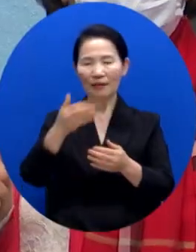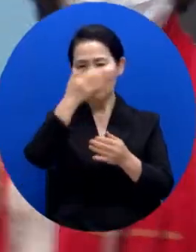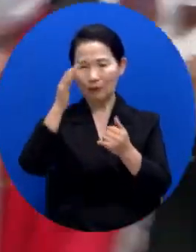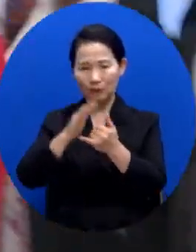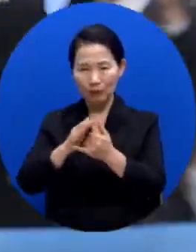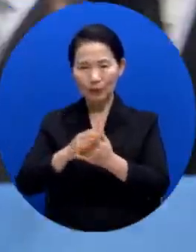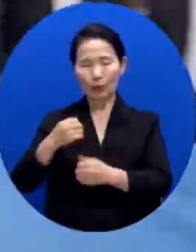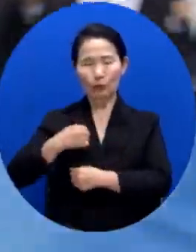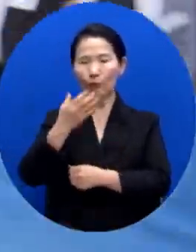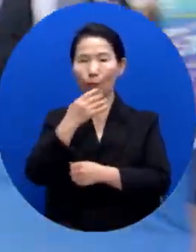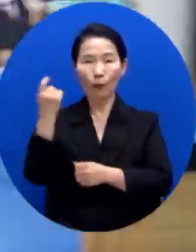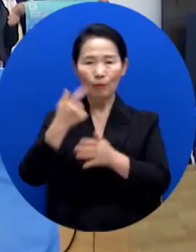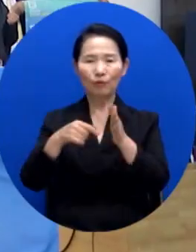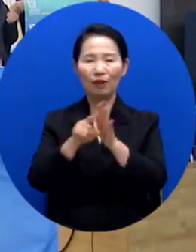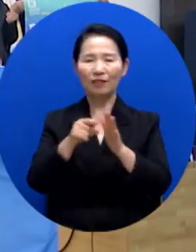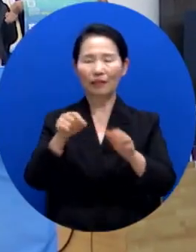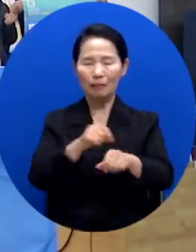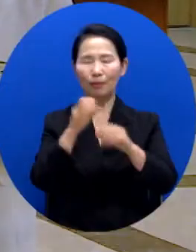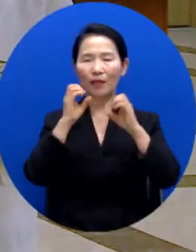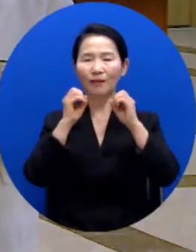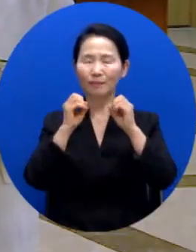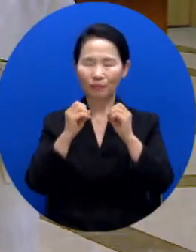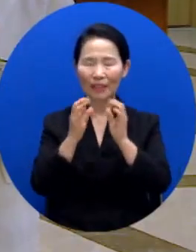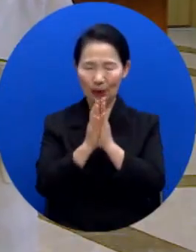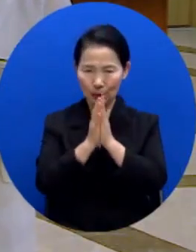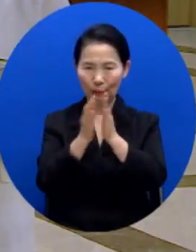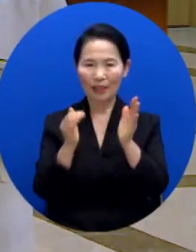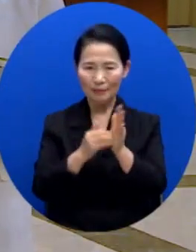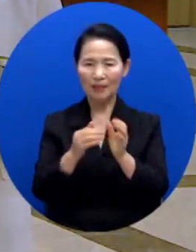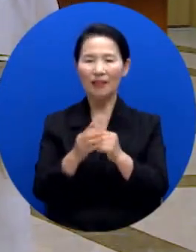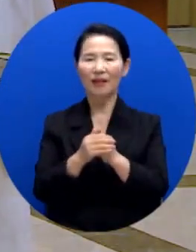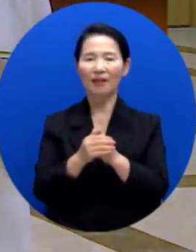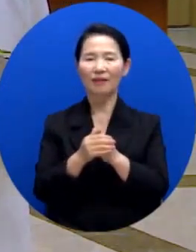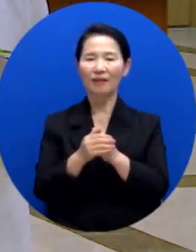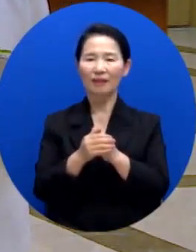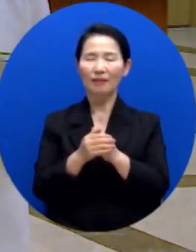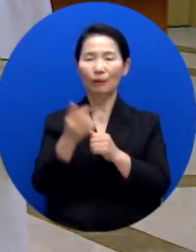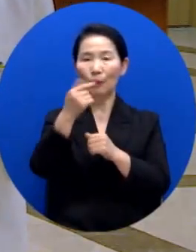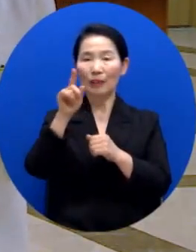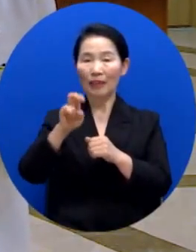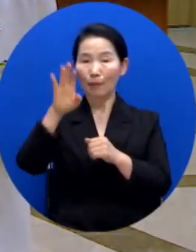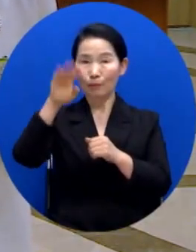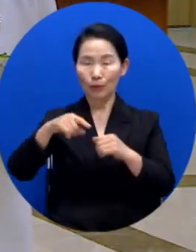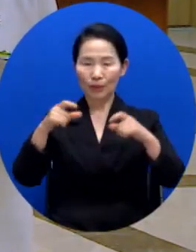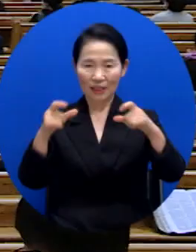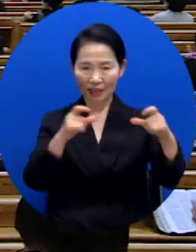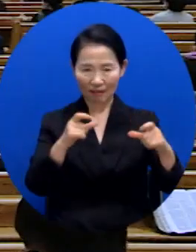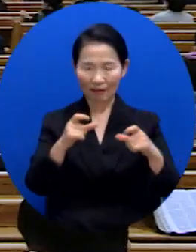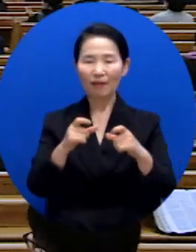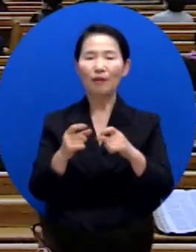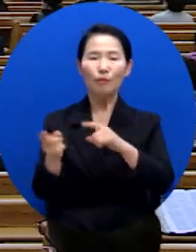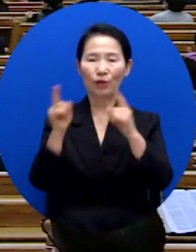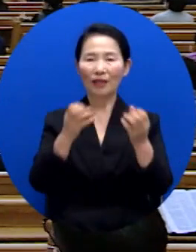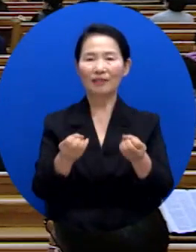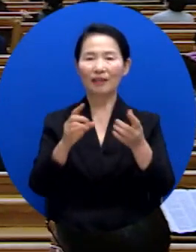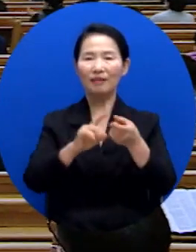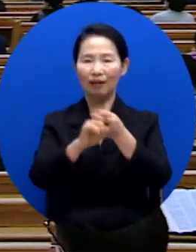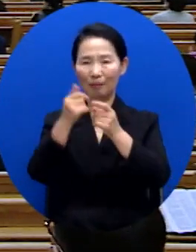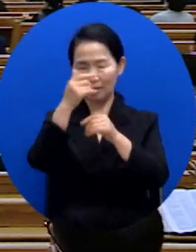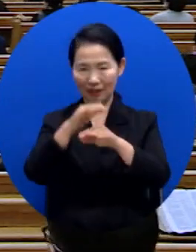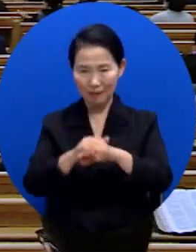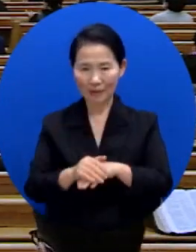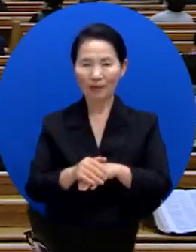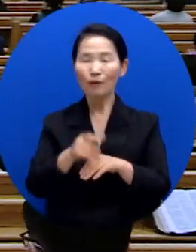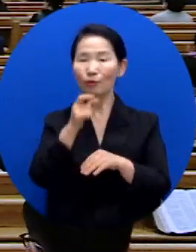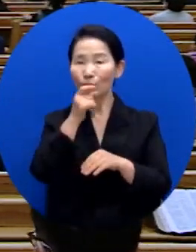우마를 위해 특별 기도 했습니다 수도권 남부 지역에서도 부활절 연합예배 가 진행됐습니다 소음 명성 표에서